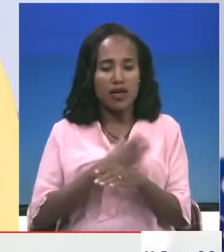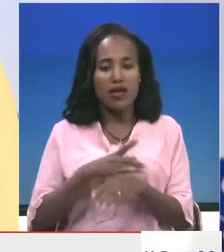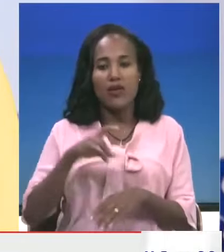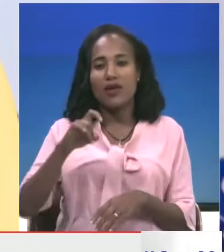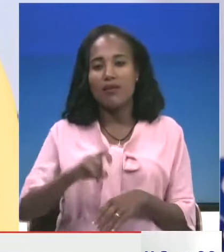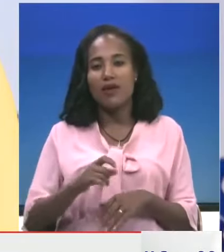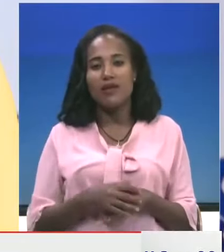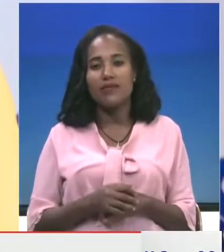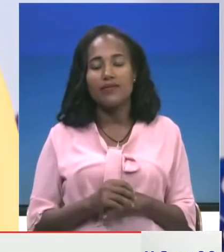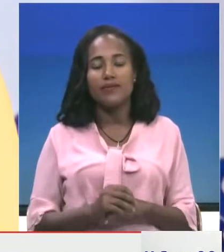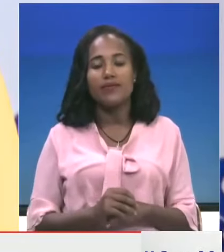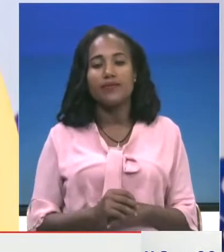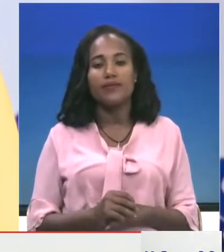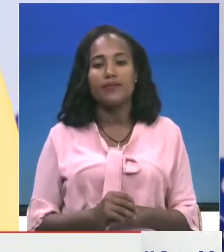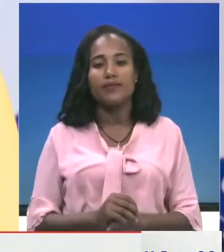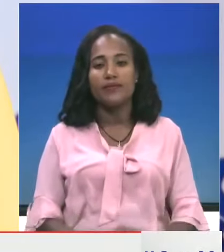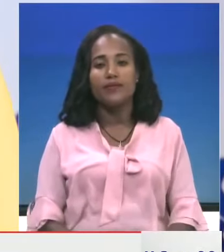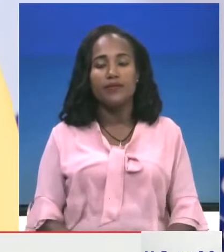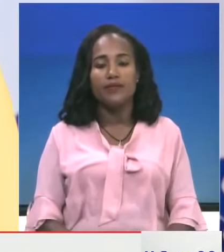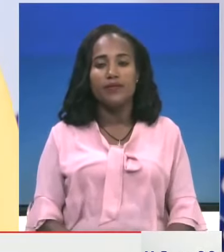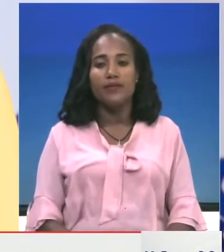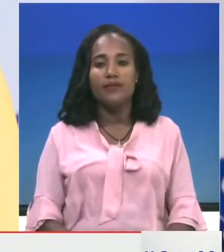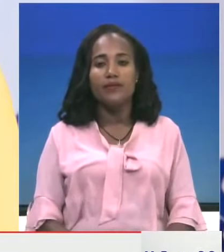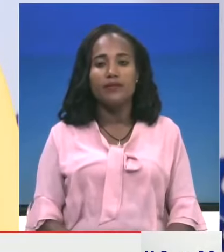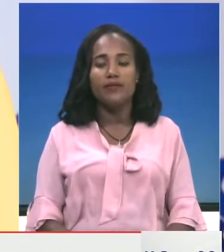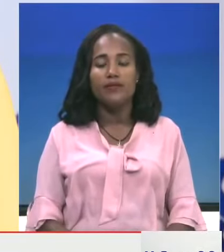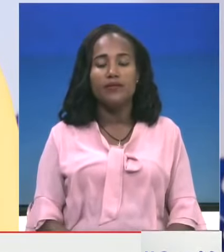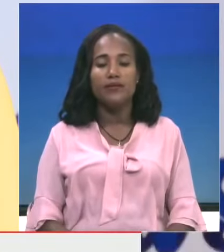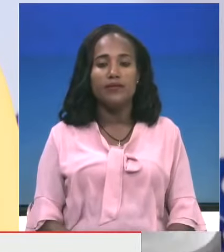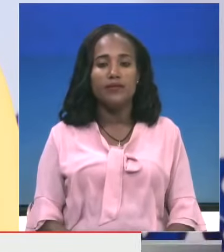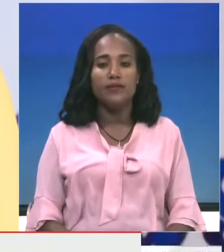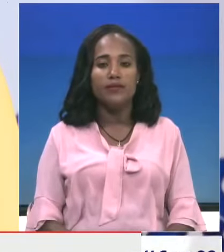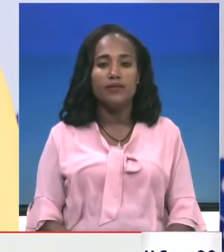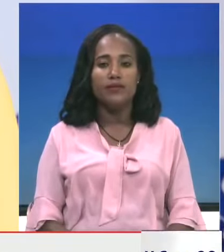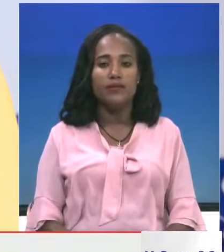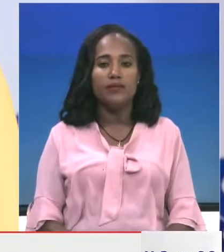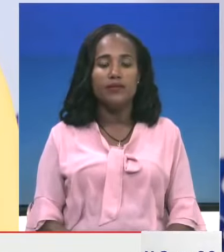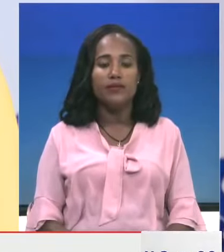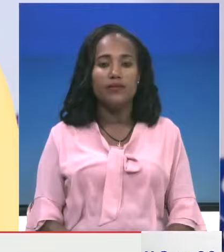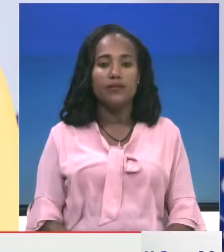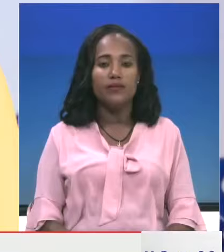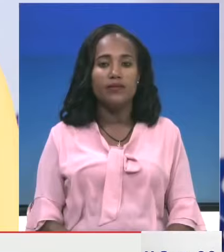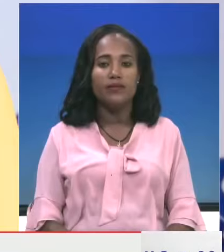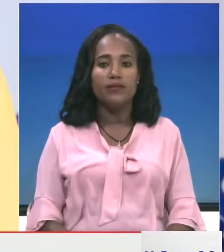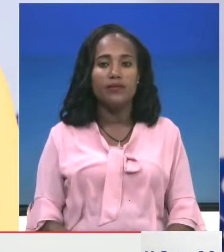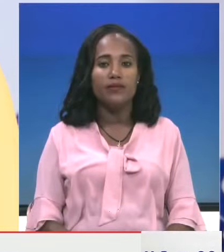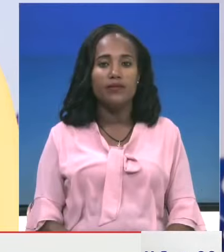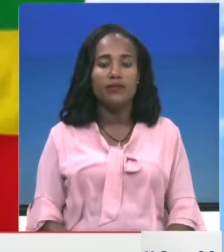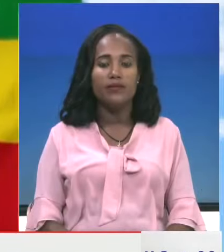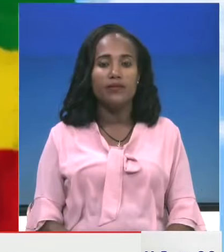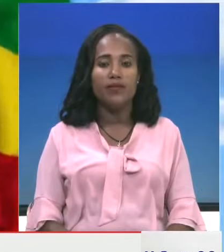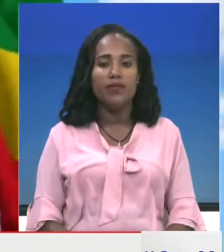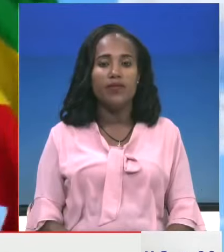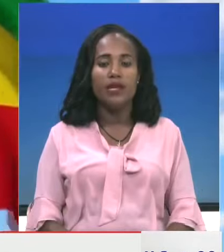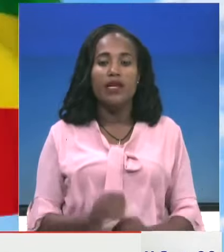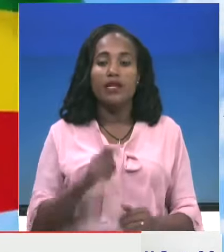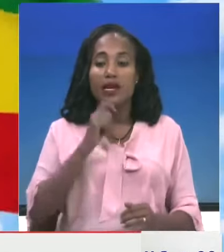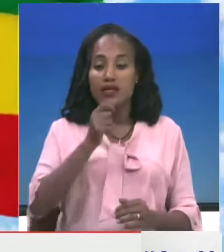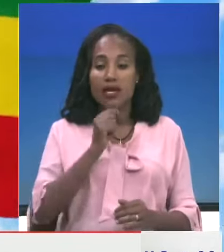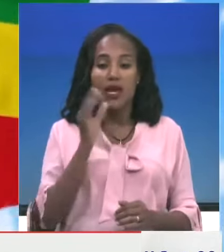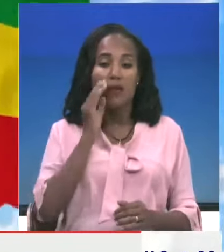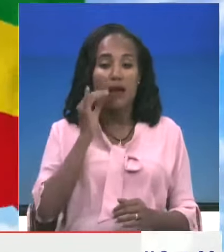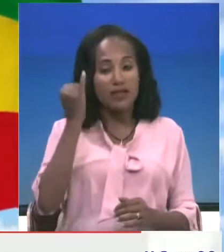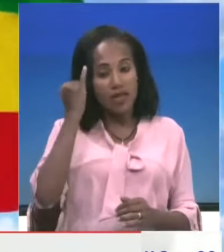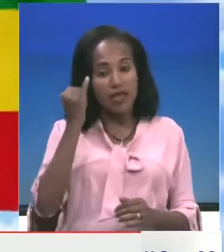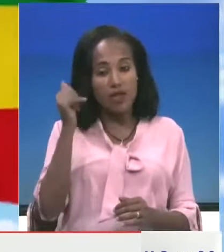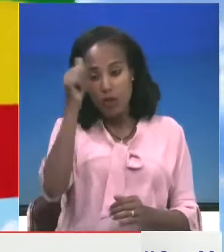ይገባል። People now, no matter what they think, say we have to figure out how to fix this. እንደ ጋዜጠኛ ሄርሜላ